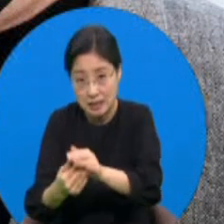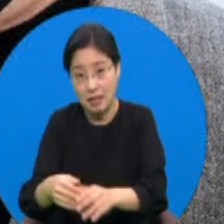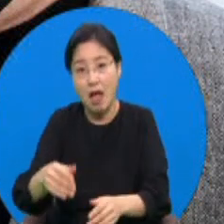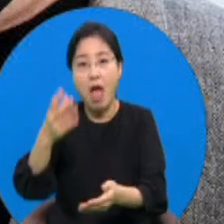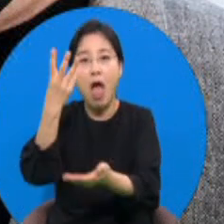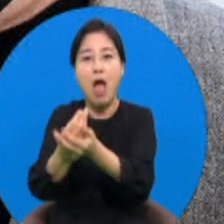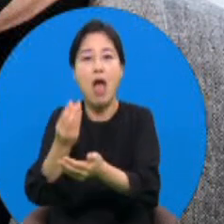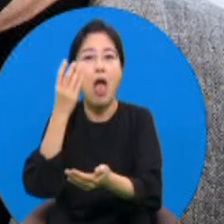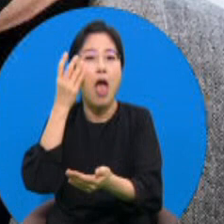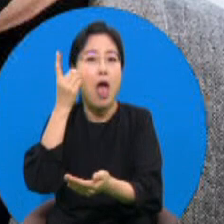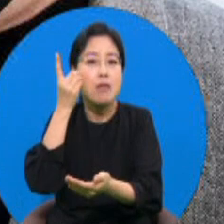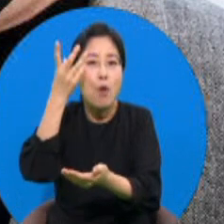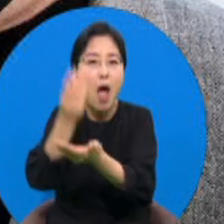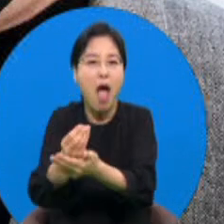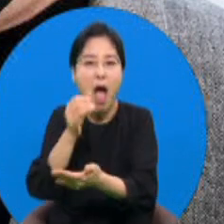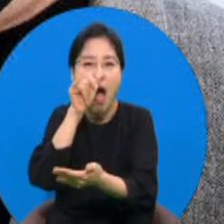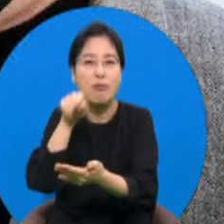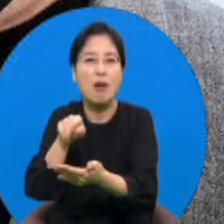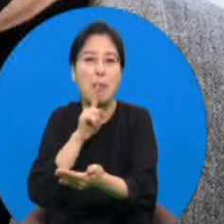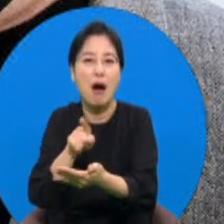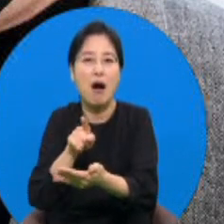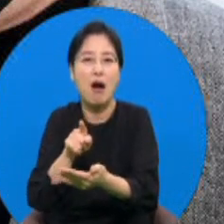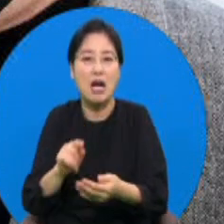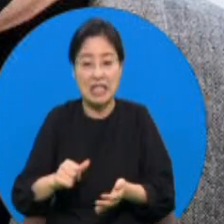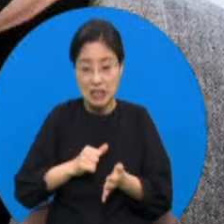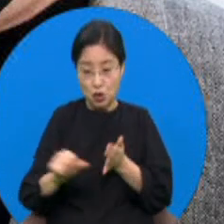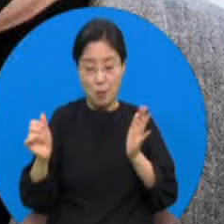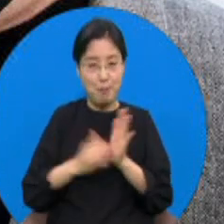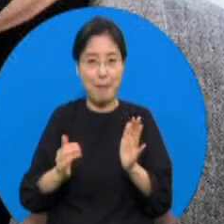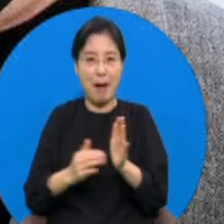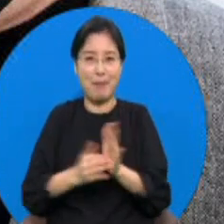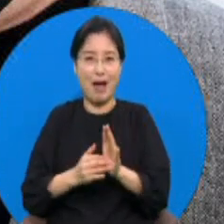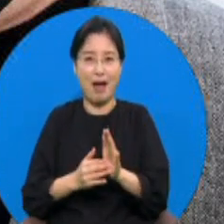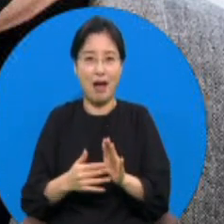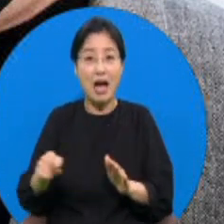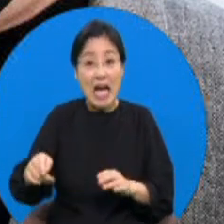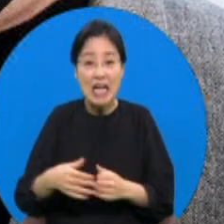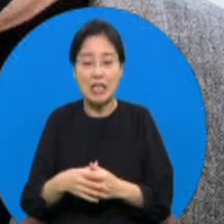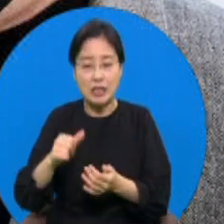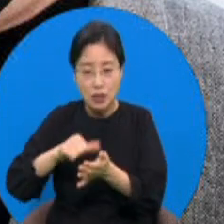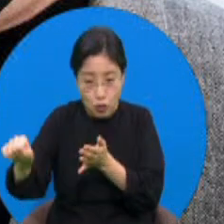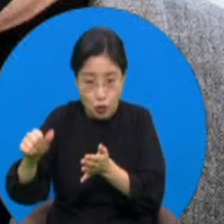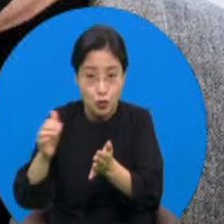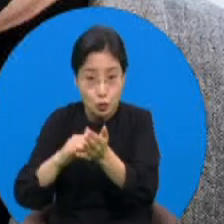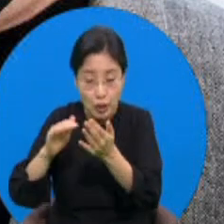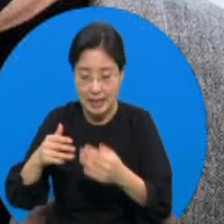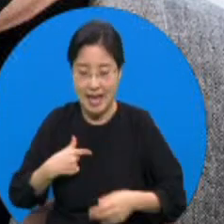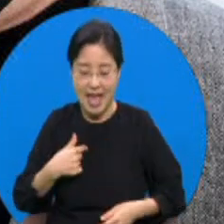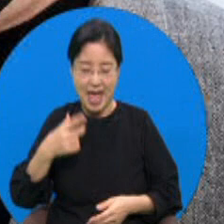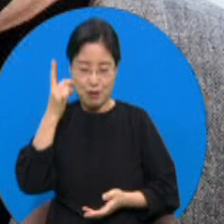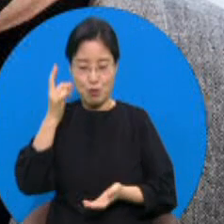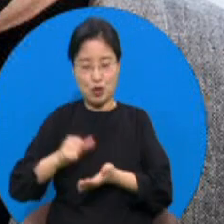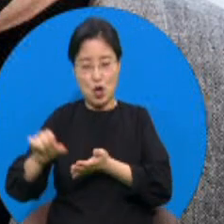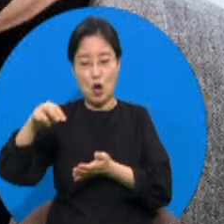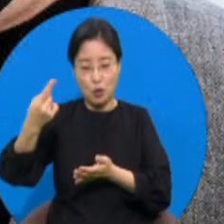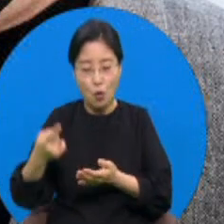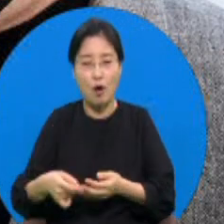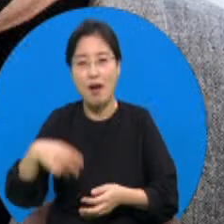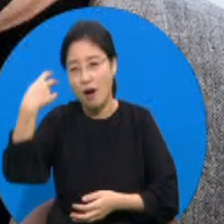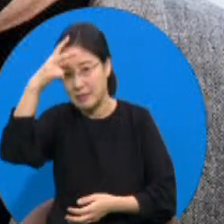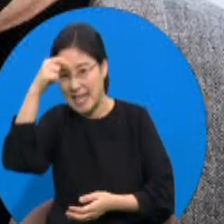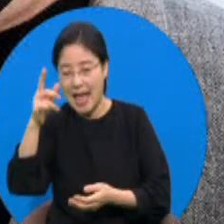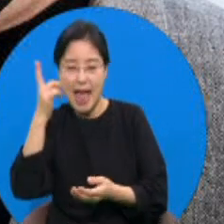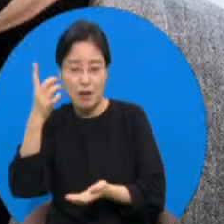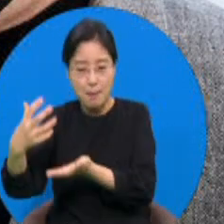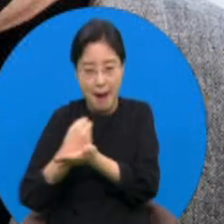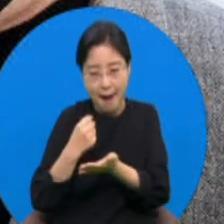겁니다. 남욱 변호사의 진술. 김만배 씨가 안티 포렌식 앱을 설치하면 휴대전화 압수해도 다안 나온다. 난 이거 하루에 10번도 더